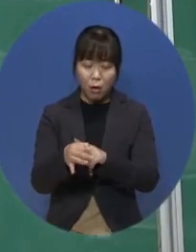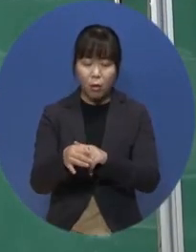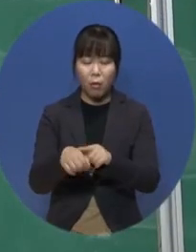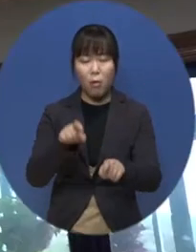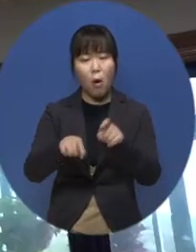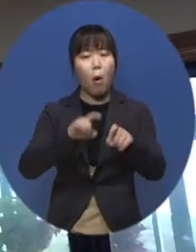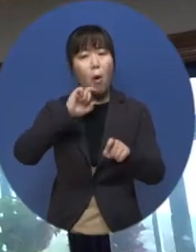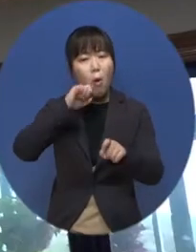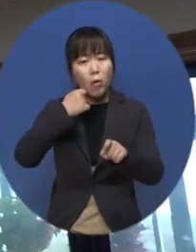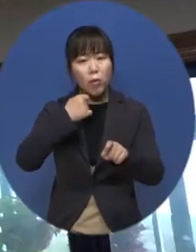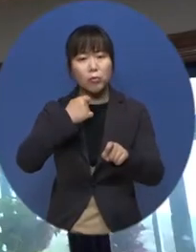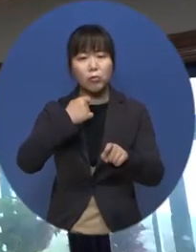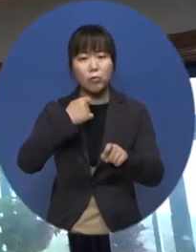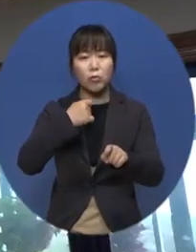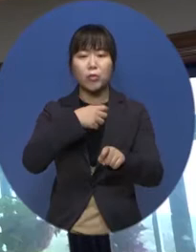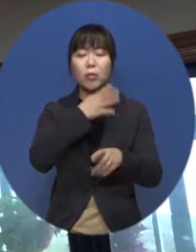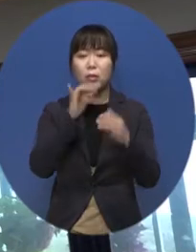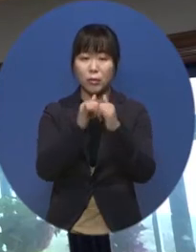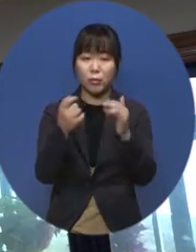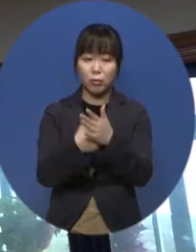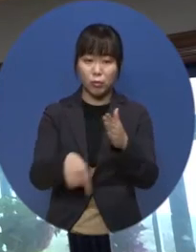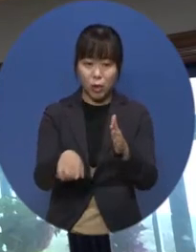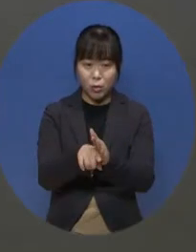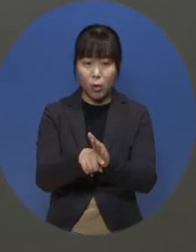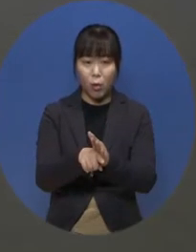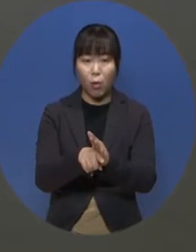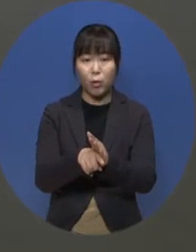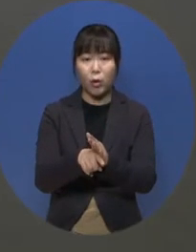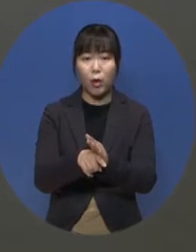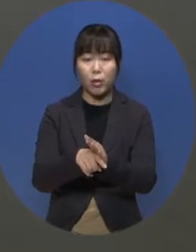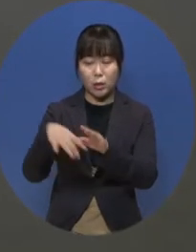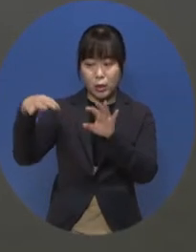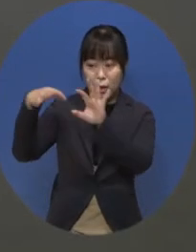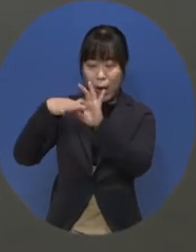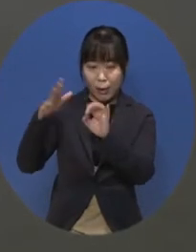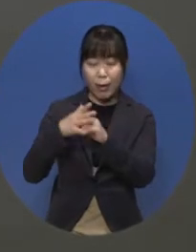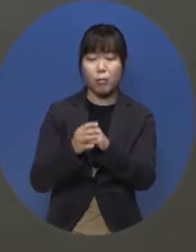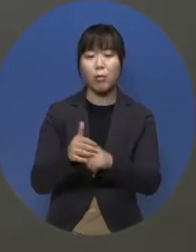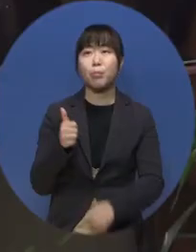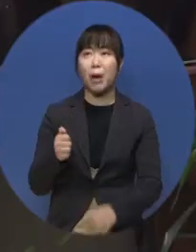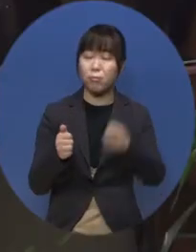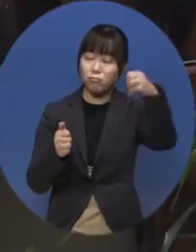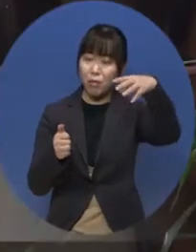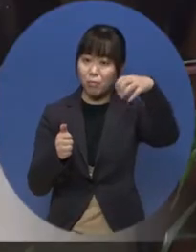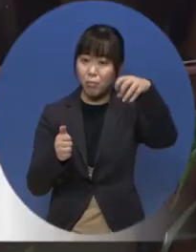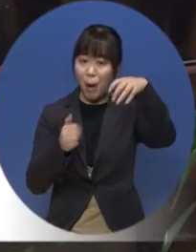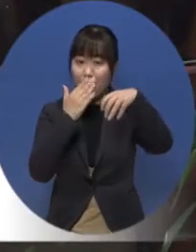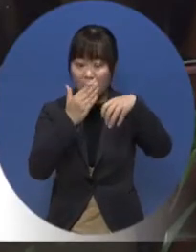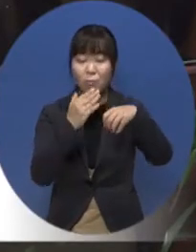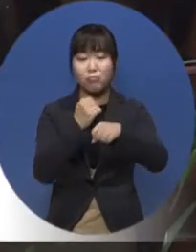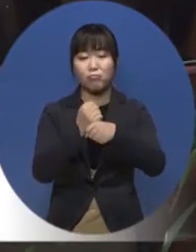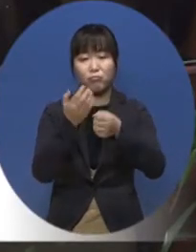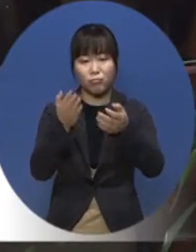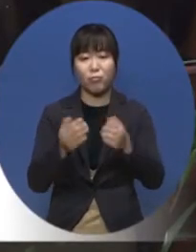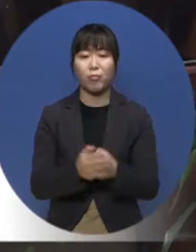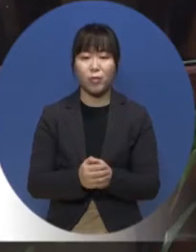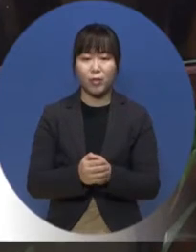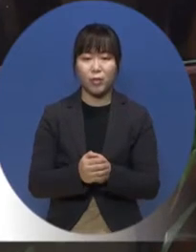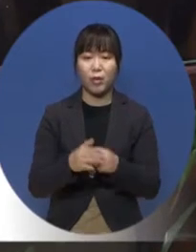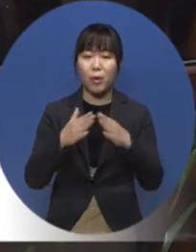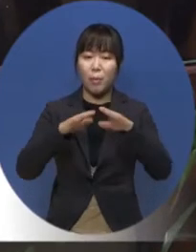불편한 저소득 어르신들을 위해 무선 조명 님은 권을 설치하고 있습니다 마을의 무언가